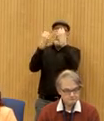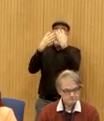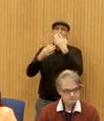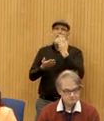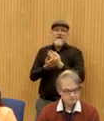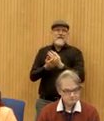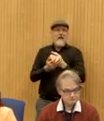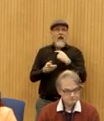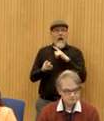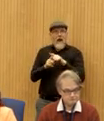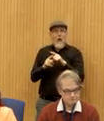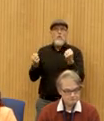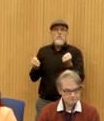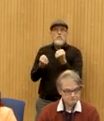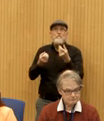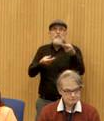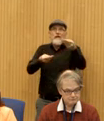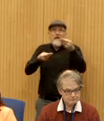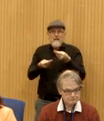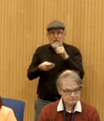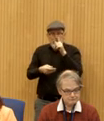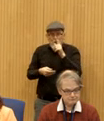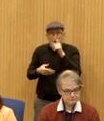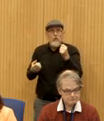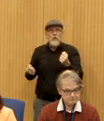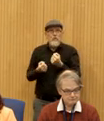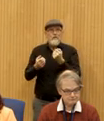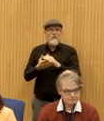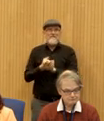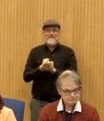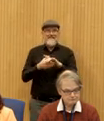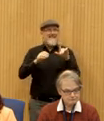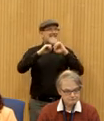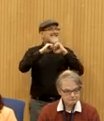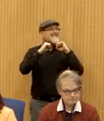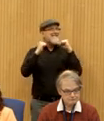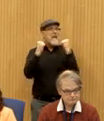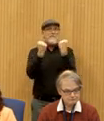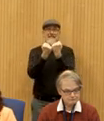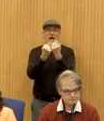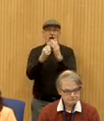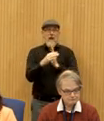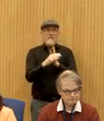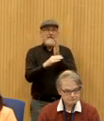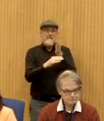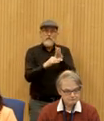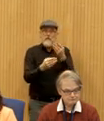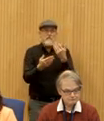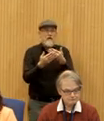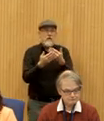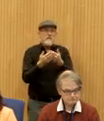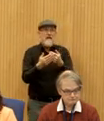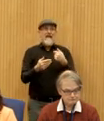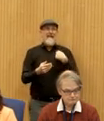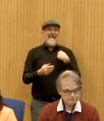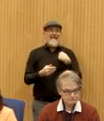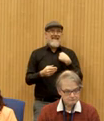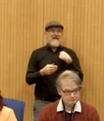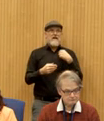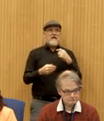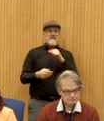Was gehört zu einem Seminar? Nachdem ich den Inhalt festgelegt habe, schreibe ich einen Ablaufplan.